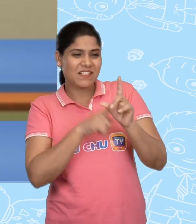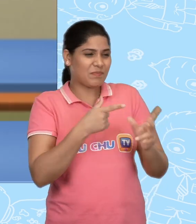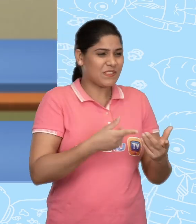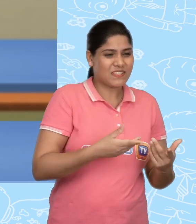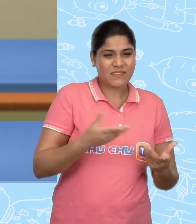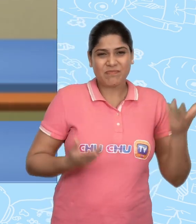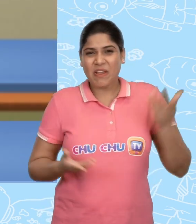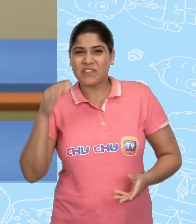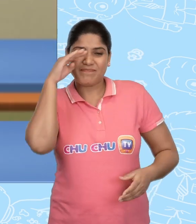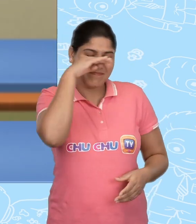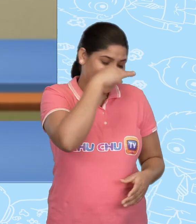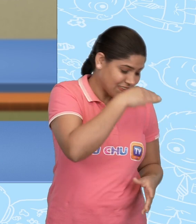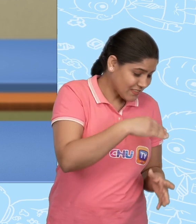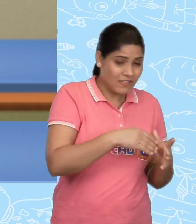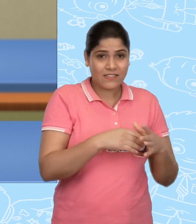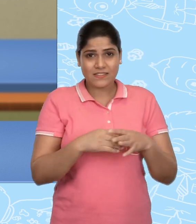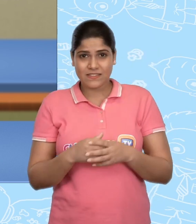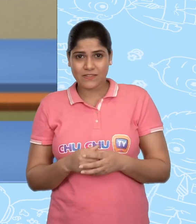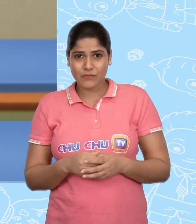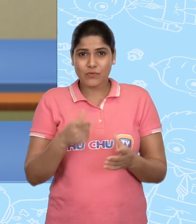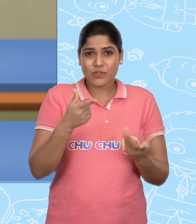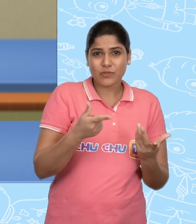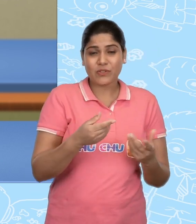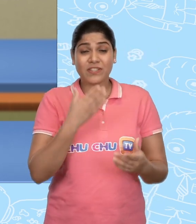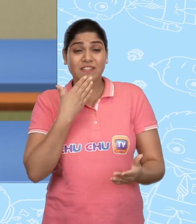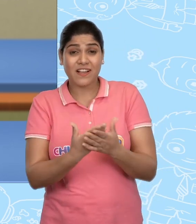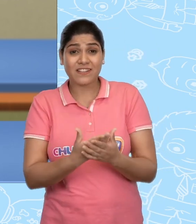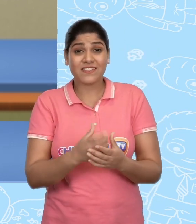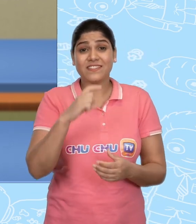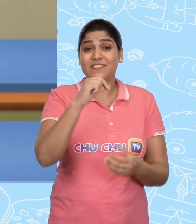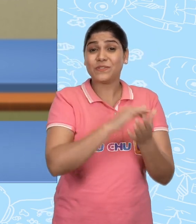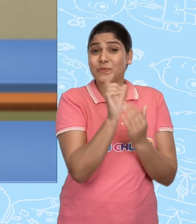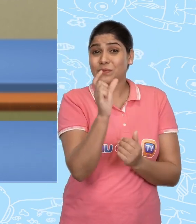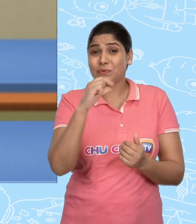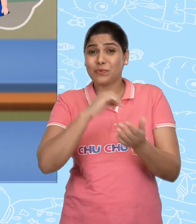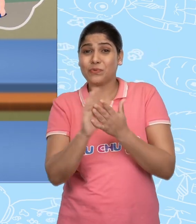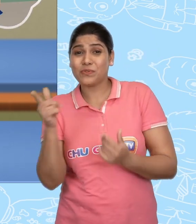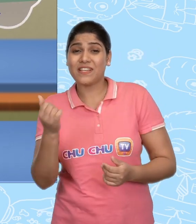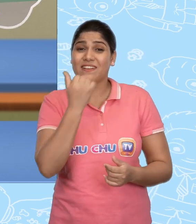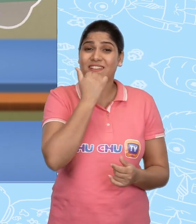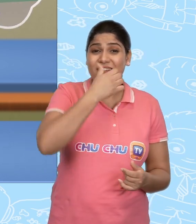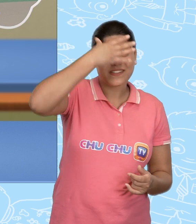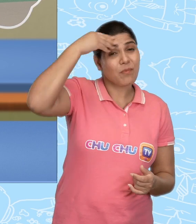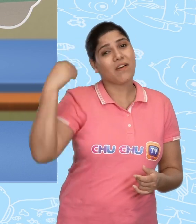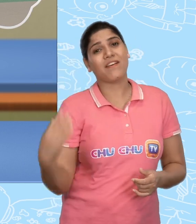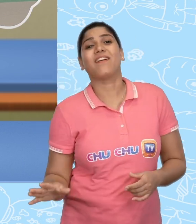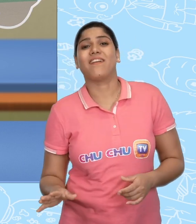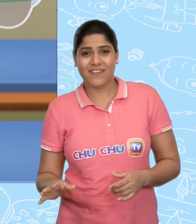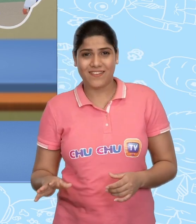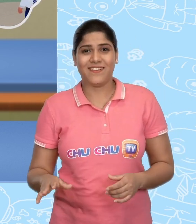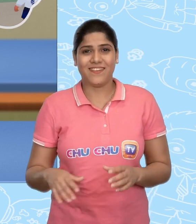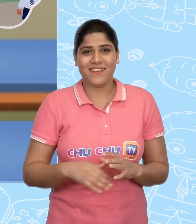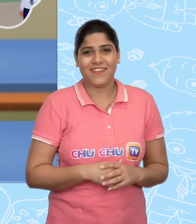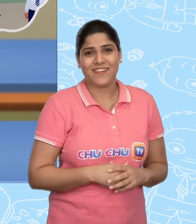इस हरकत पर बहुत शर्मिंदा था और वो शुक्रमंद था कि चूचू ने उसकी गलती के लिए उसे